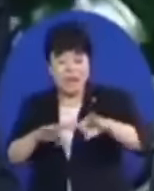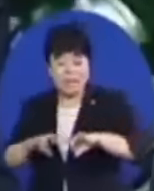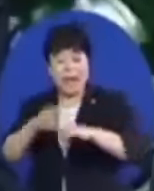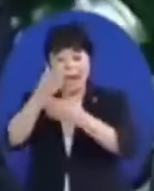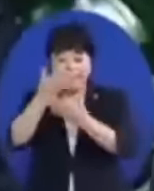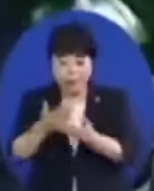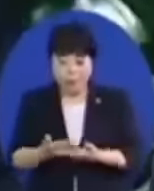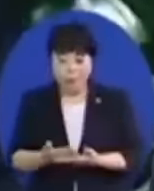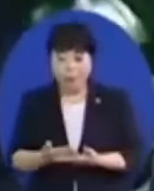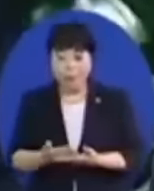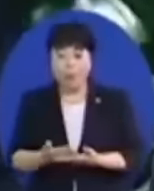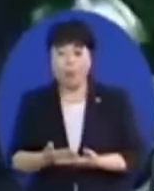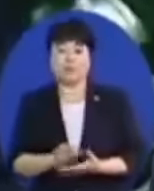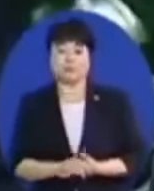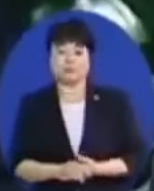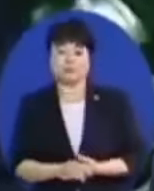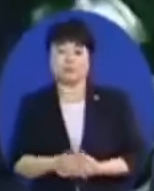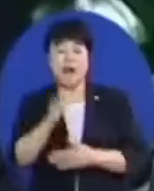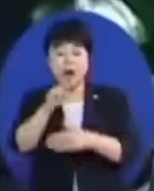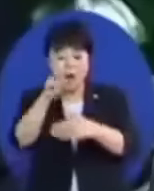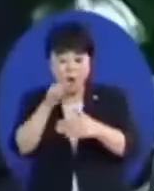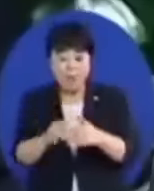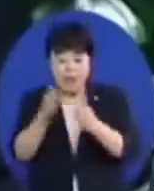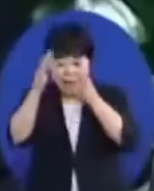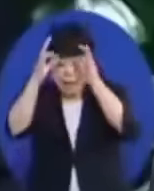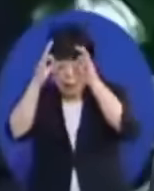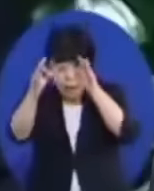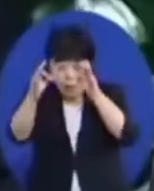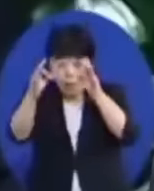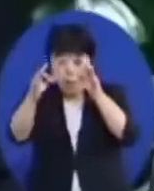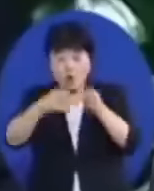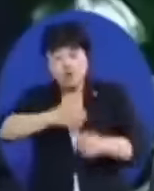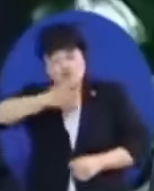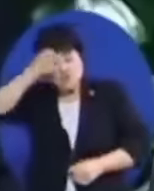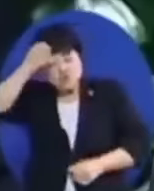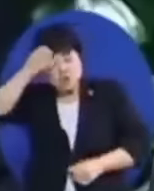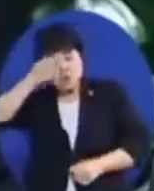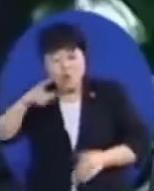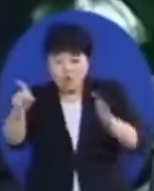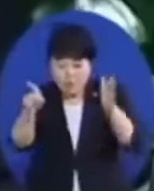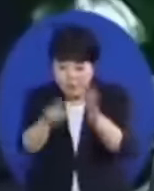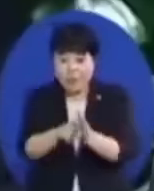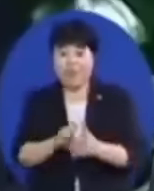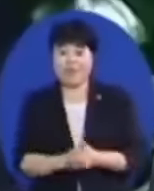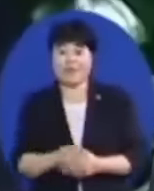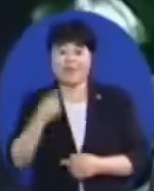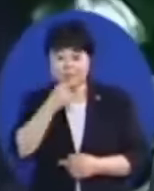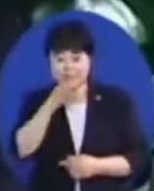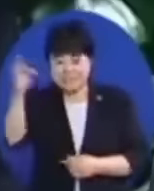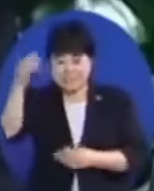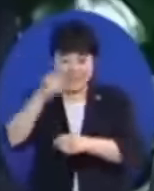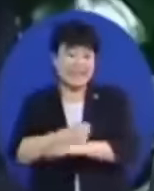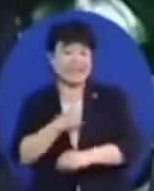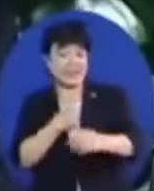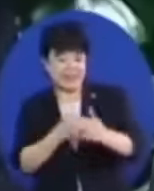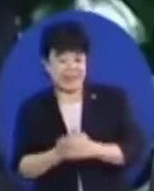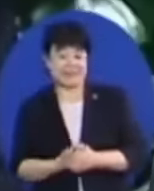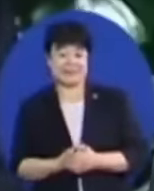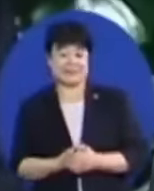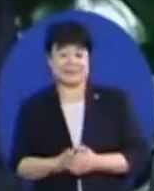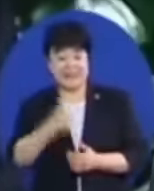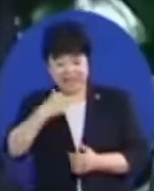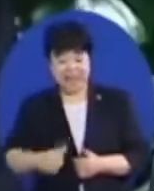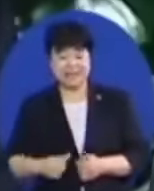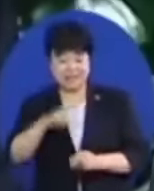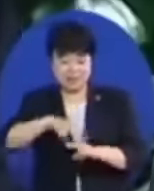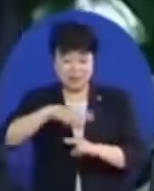받았고 보통 사람이 안 가진 마음의 바라봄의 법칙을 가지고 꿈을 꾸고 믿고 입술로 시인한 결과에